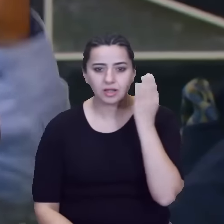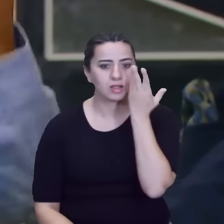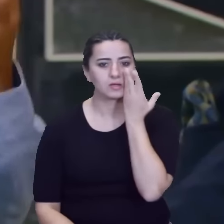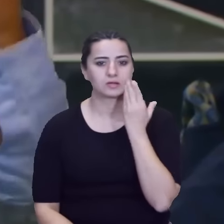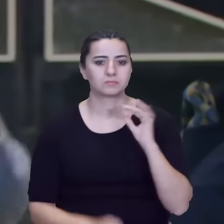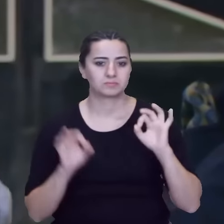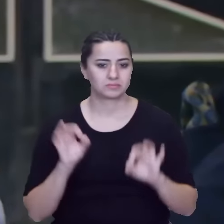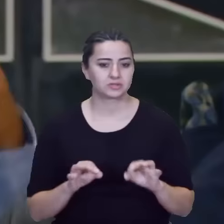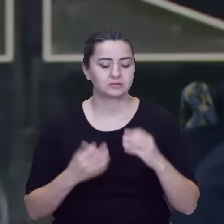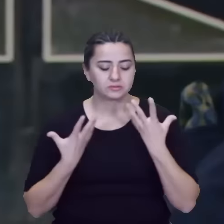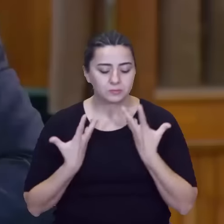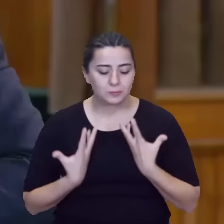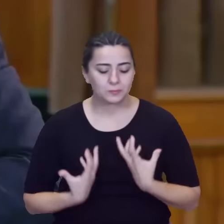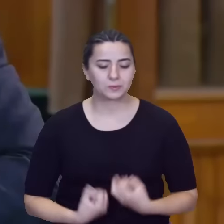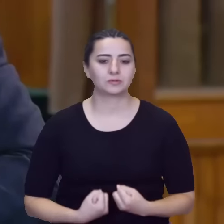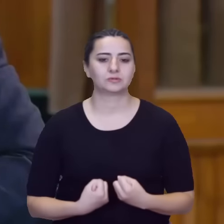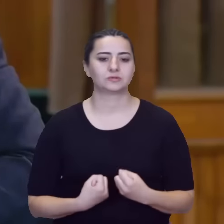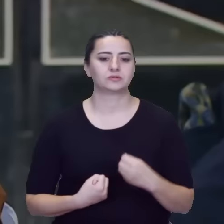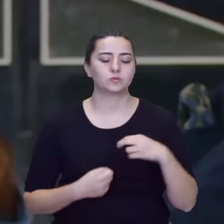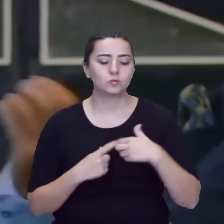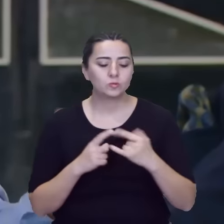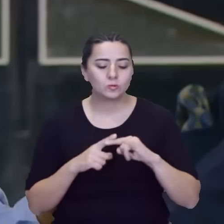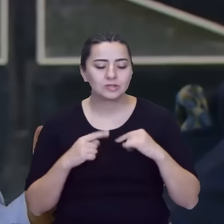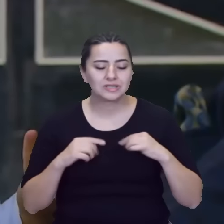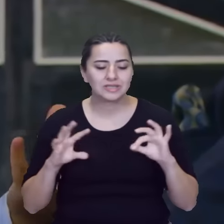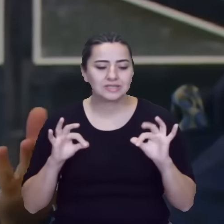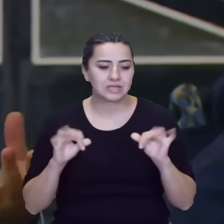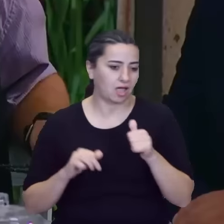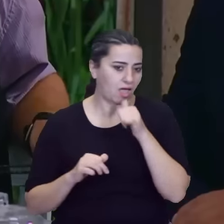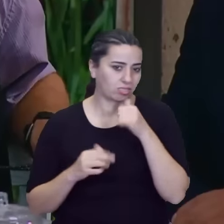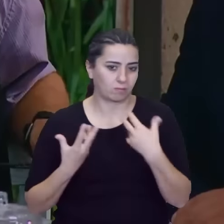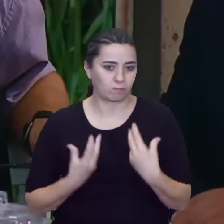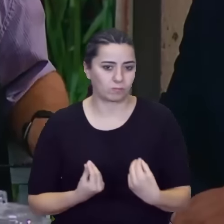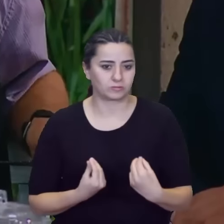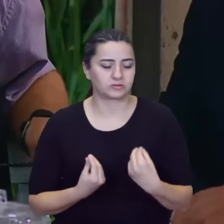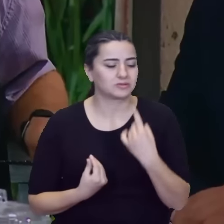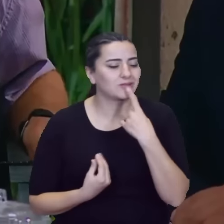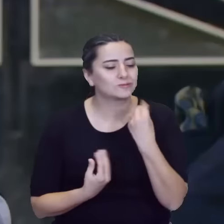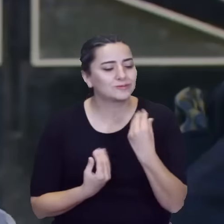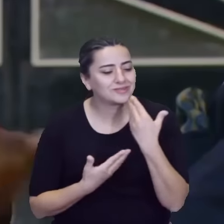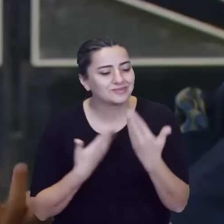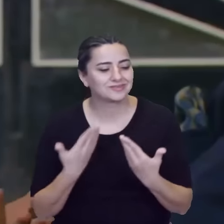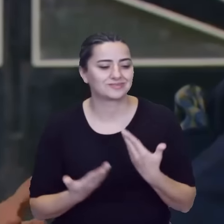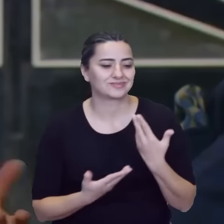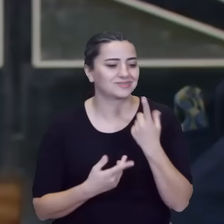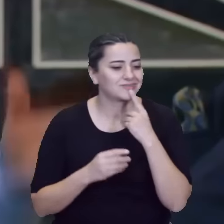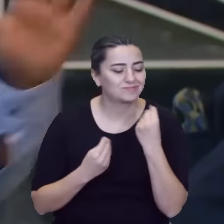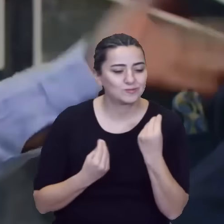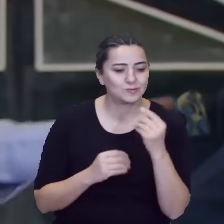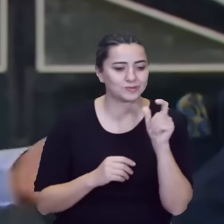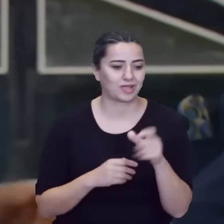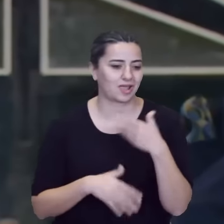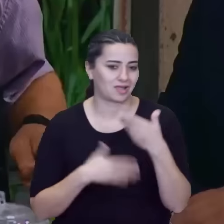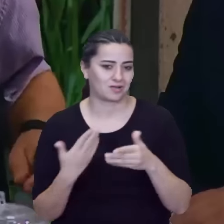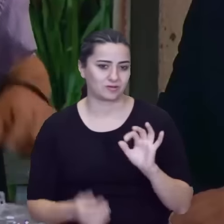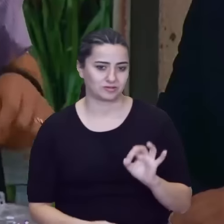abi. Onu böyle sindireceksin ruhuna bak. Ruhun incelecek, ince ruhlu bir adam olacaksın. Böyle sürekli iltifat edeceksin, kompliman yapacaksın.